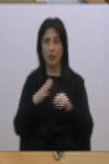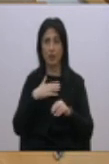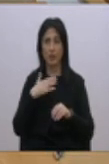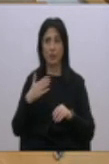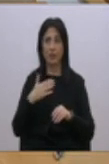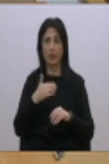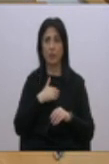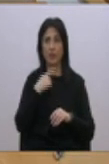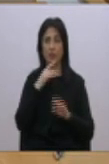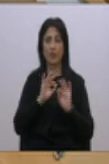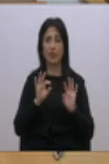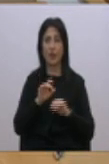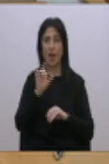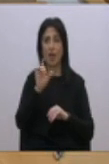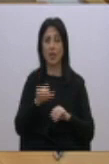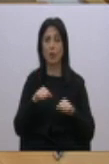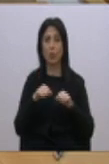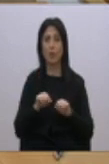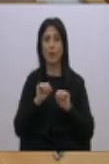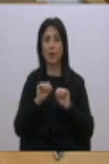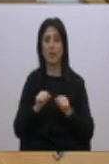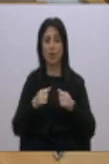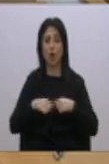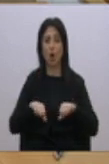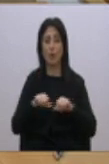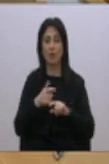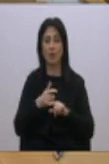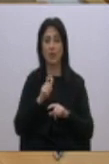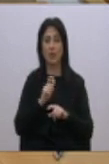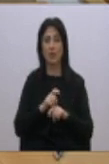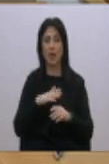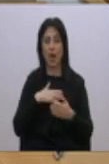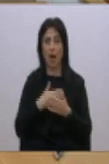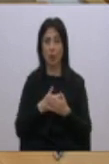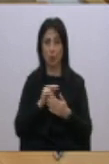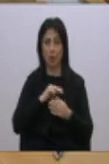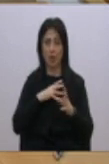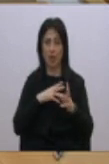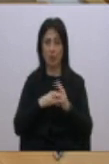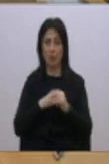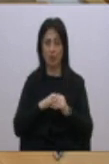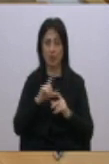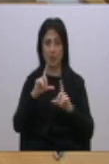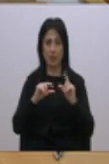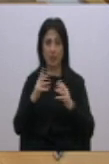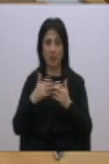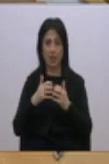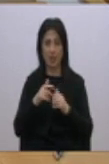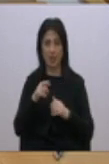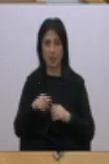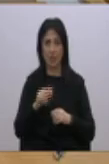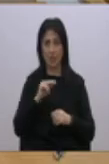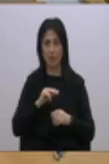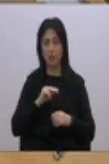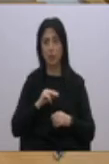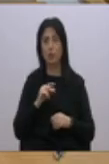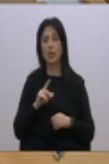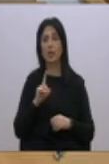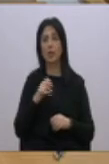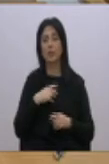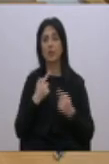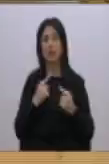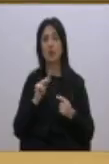mkhridan, minda aghunishno rom adamianis uplebata datsis komiteti zalien aktivurat tanamshomlobs, sakstattan da zalien mishnolovania